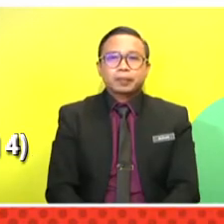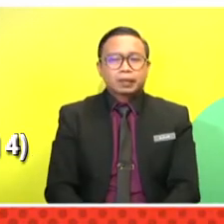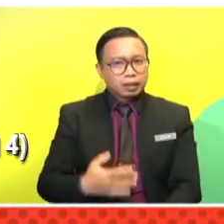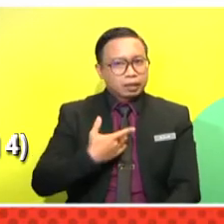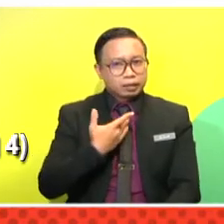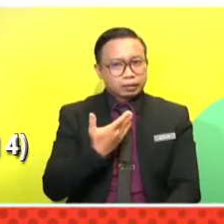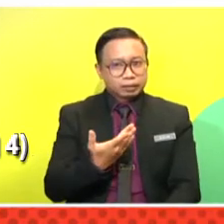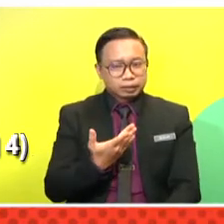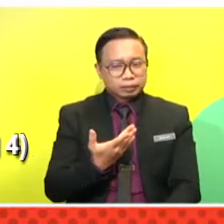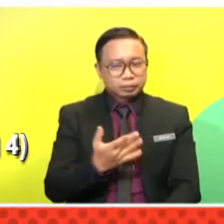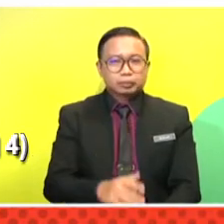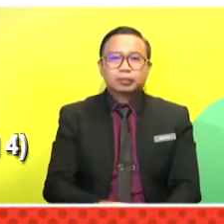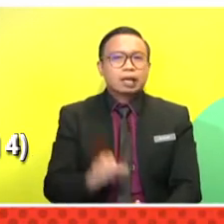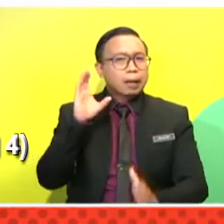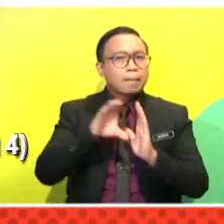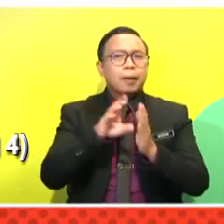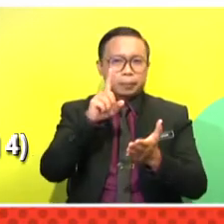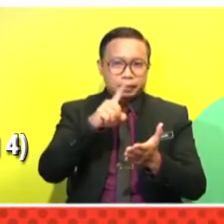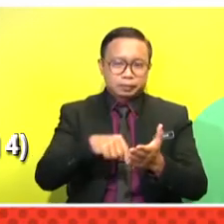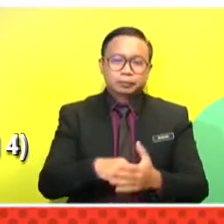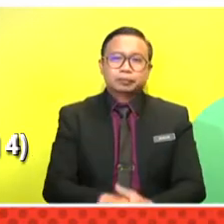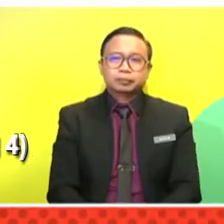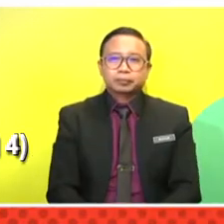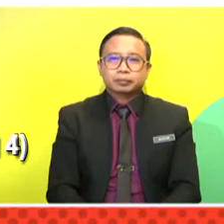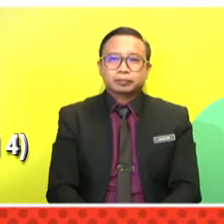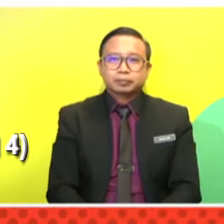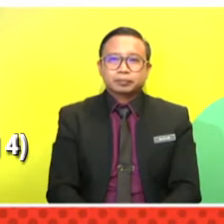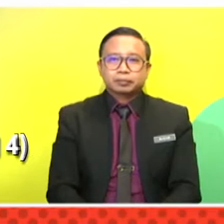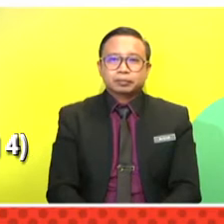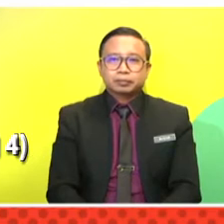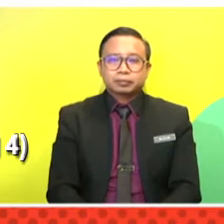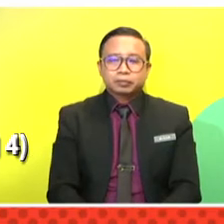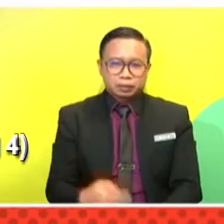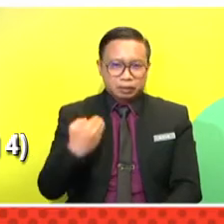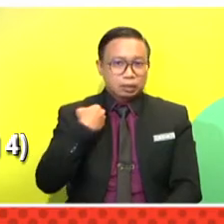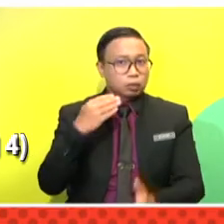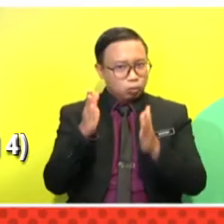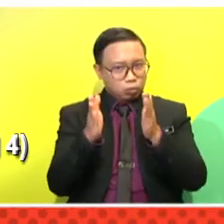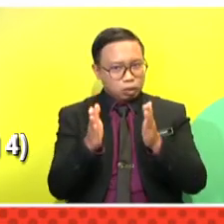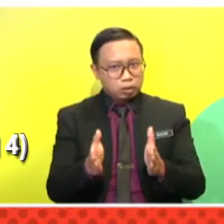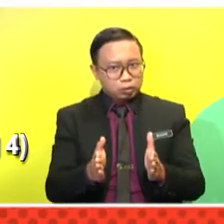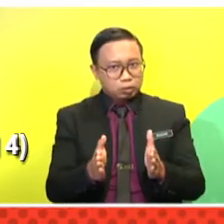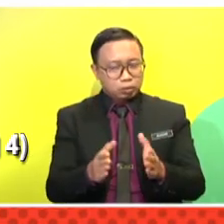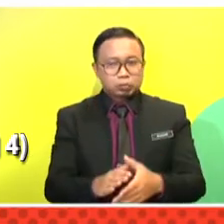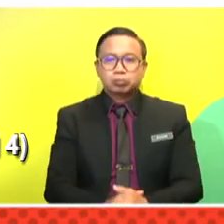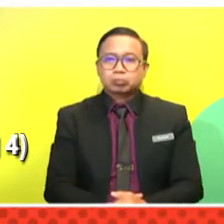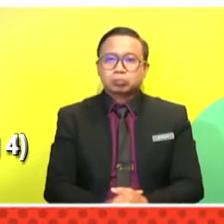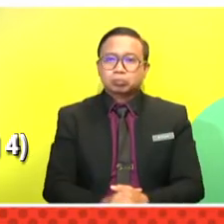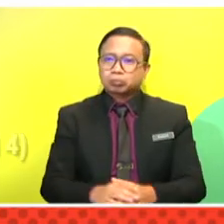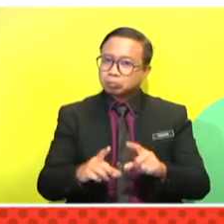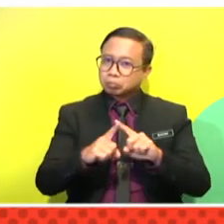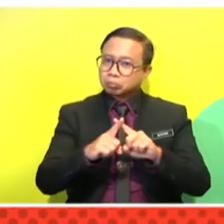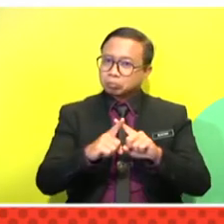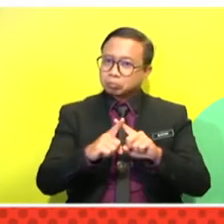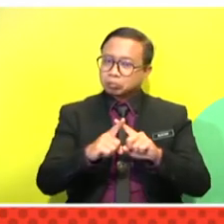Rasa-rasa Nisa, ini gambar apa? Ada gambar orang. Lepas tu ada tanda berwarna merah